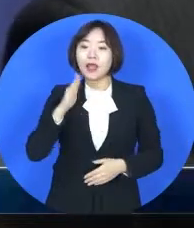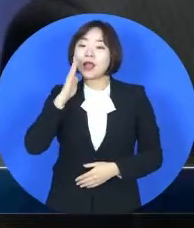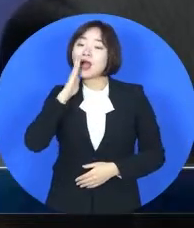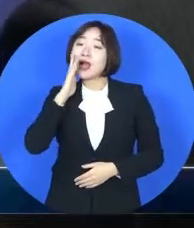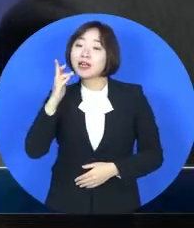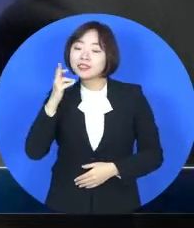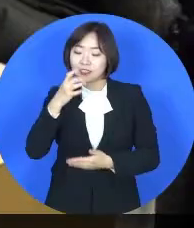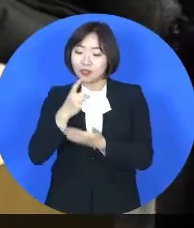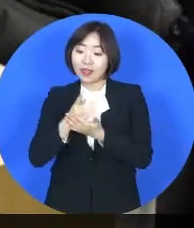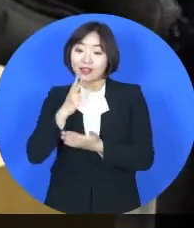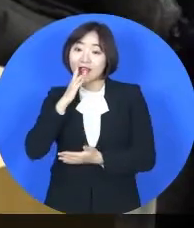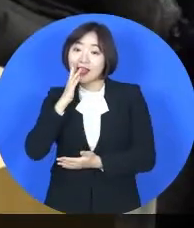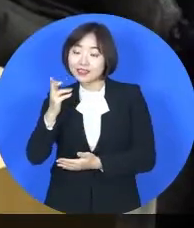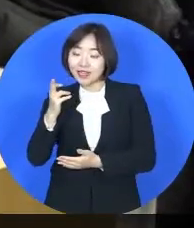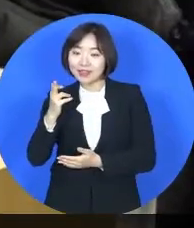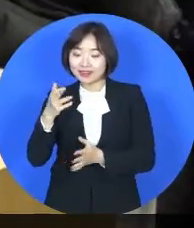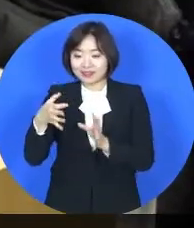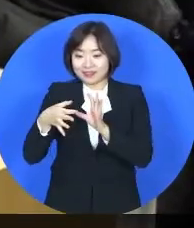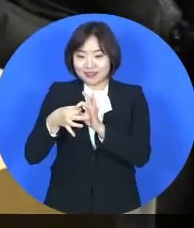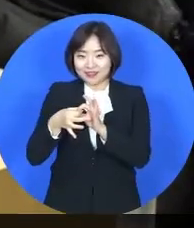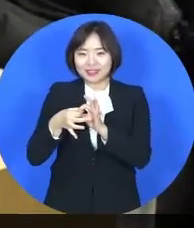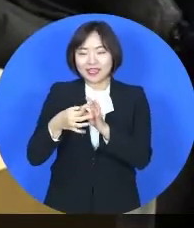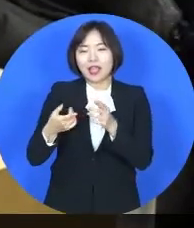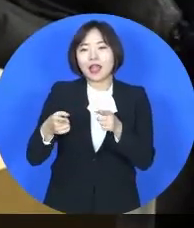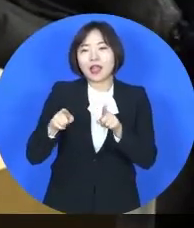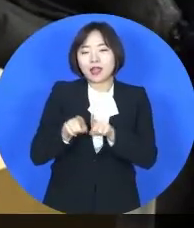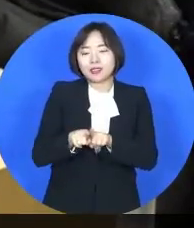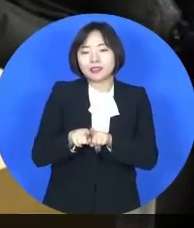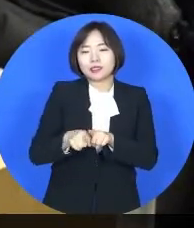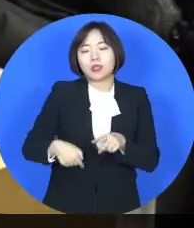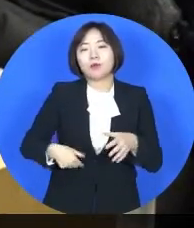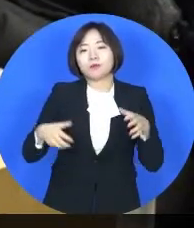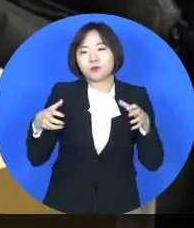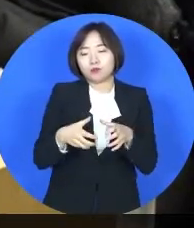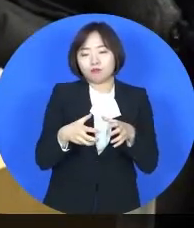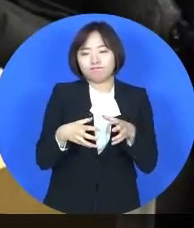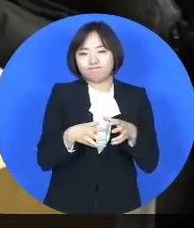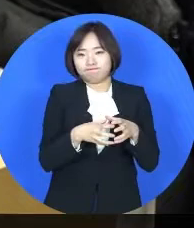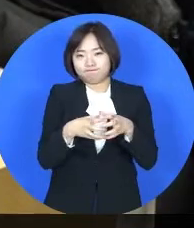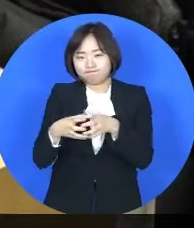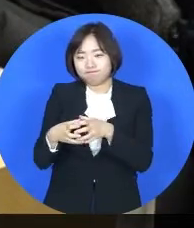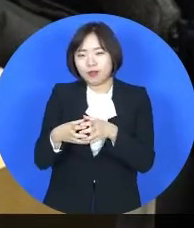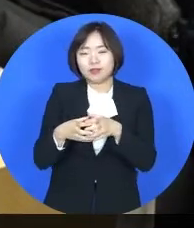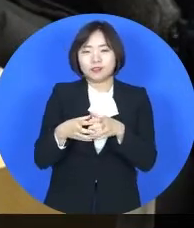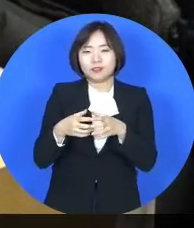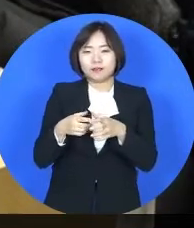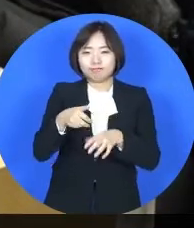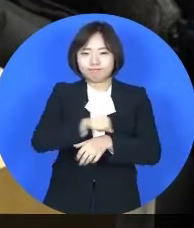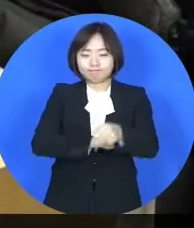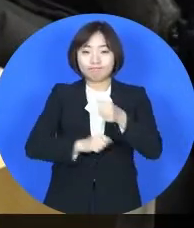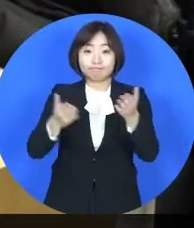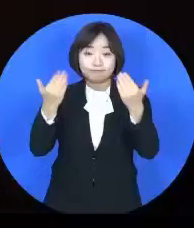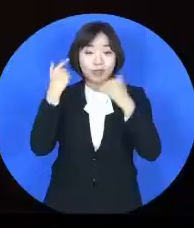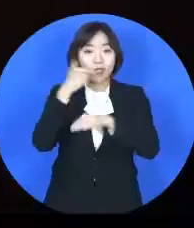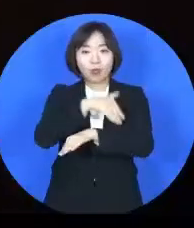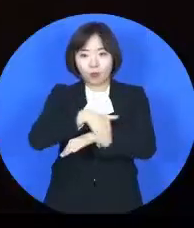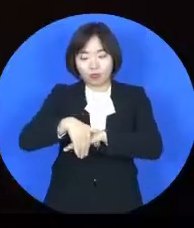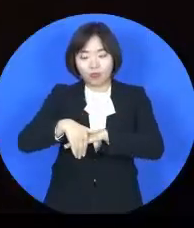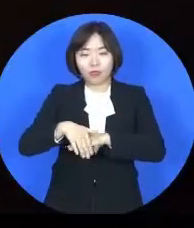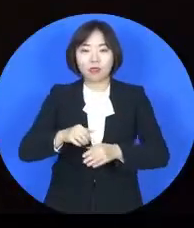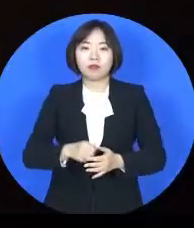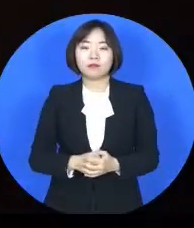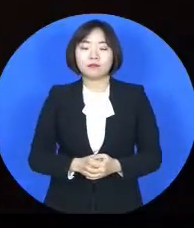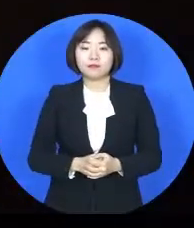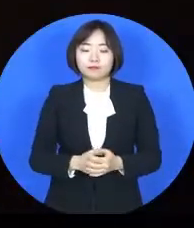유치를 발표함에 따라 향후 충남도와 공조하여 협조 체계를 구축하고 적극 유치 활동을 추진할 예정이며